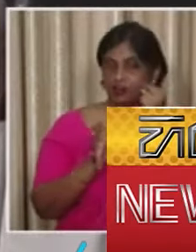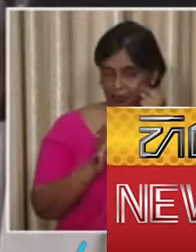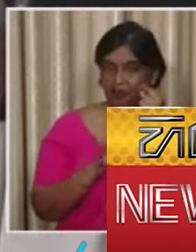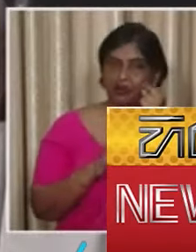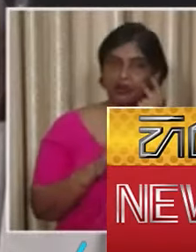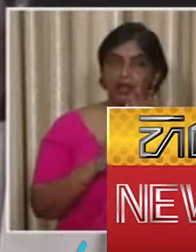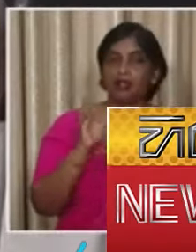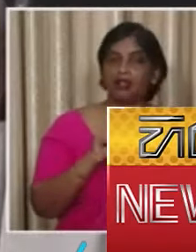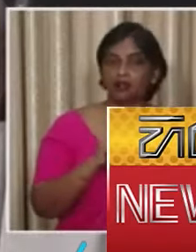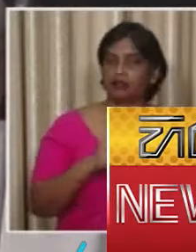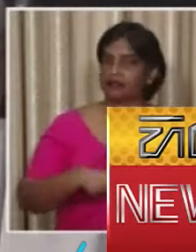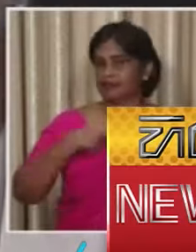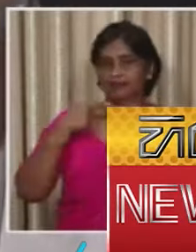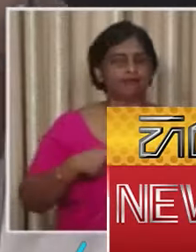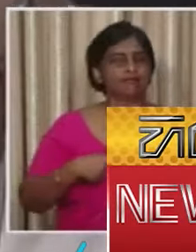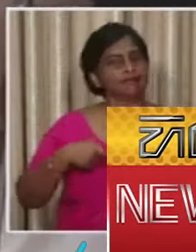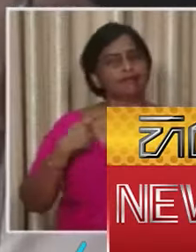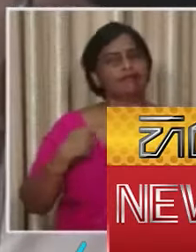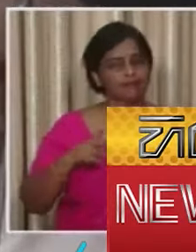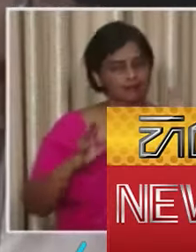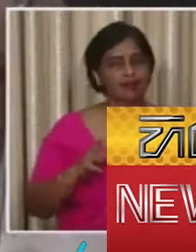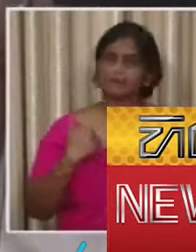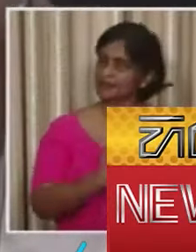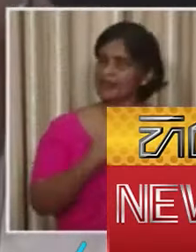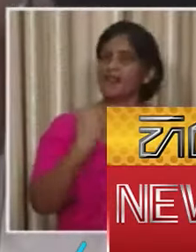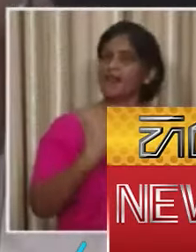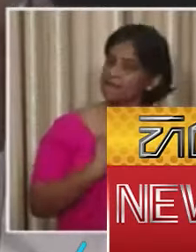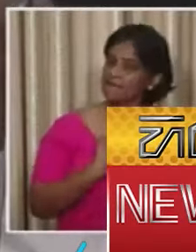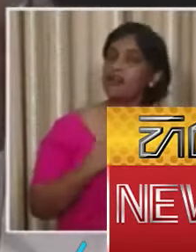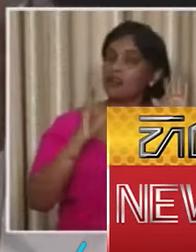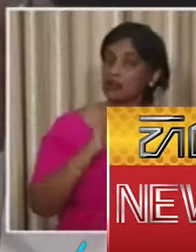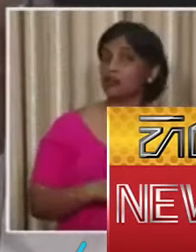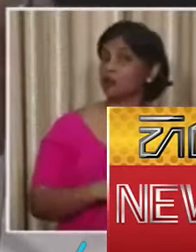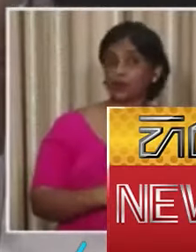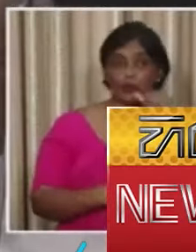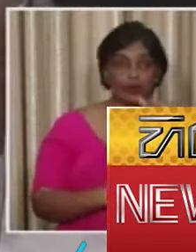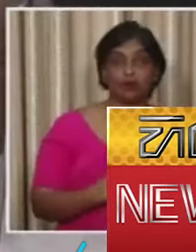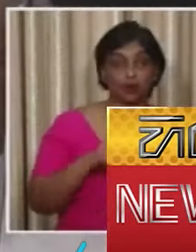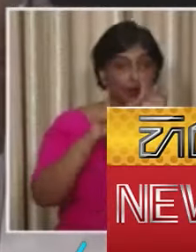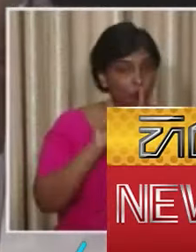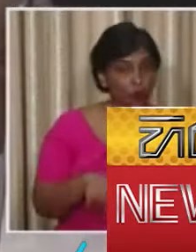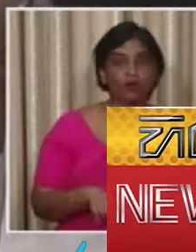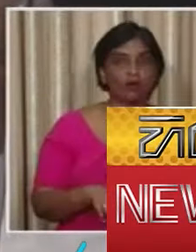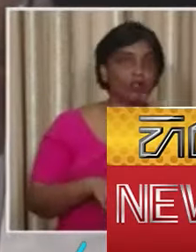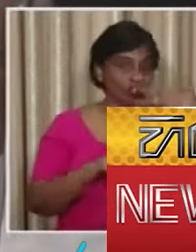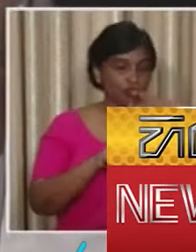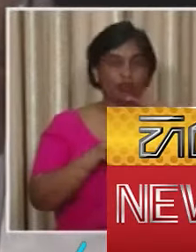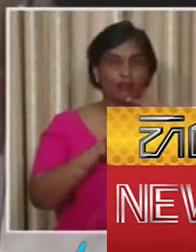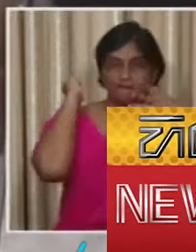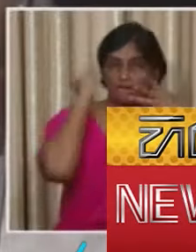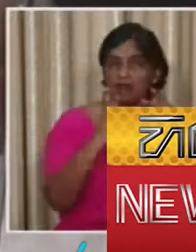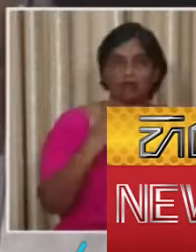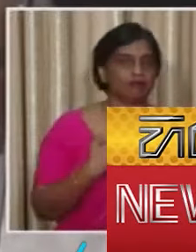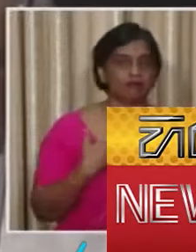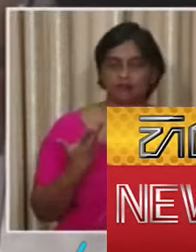දිසානායක මන්ත්‍රීවරයා සමග අපි වාද විවාද කළා තියෙනවා, හැප්පිලා තියෙනවා. හැබැයි එතුමා කවදාවත් මට මෙහෙම තුන්වැනි පන්තියේ අපහාස කළා